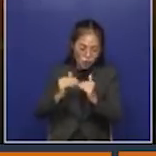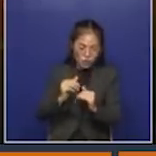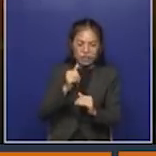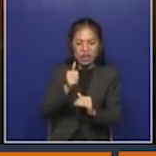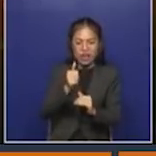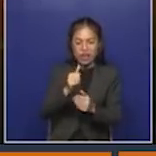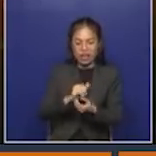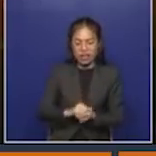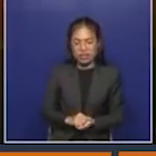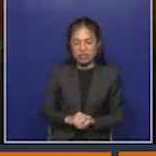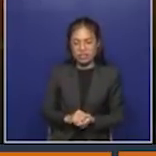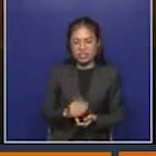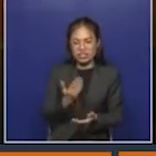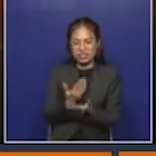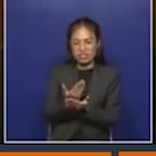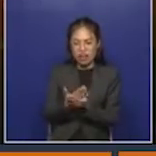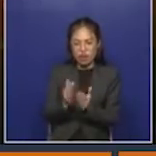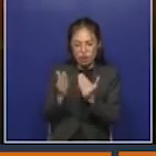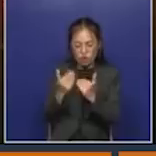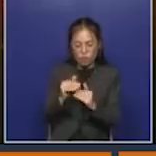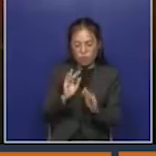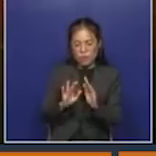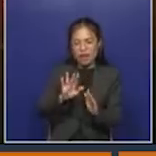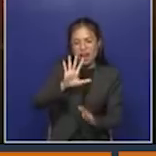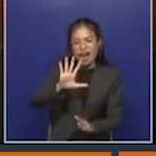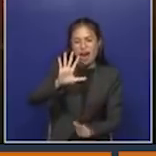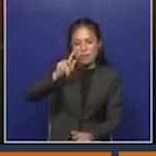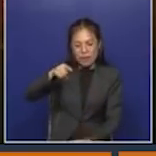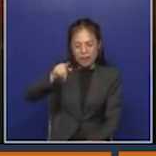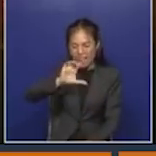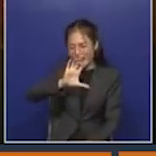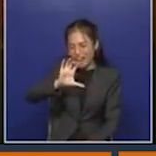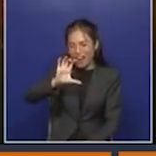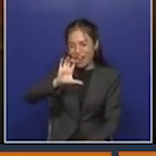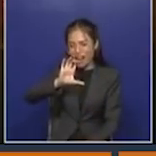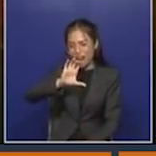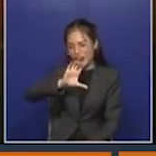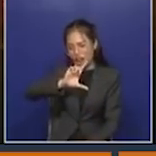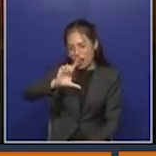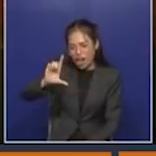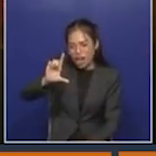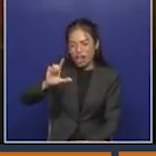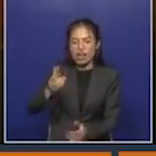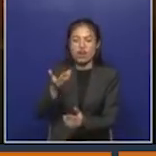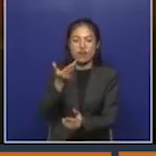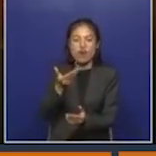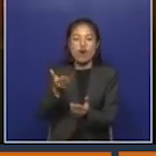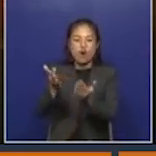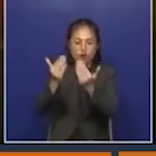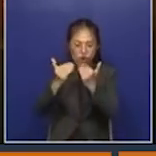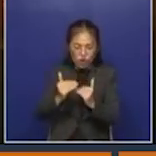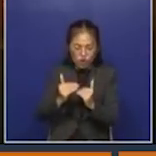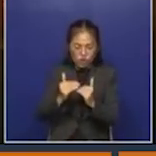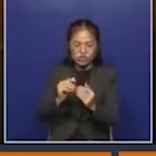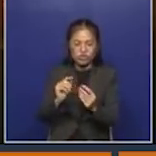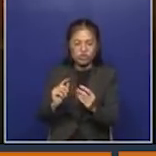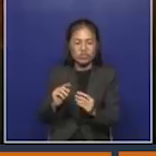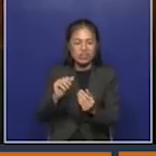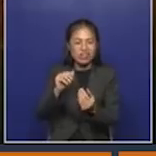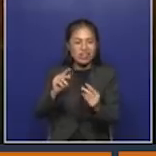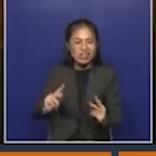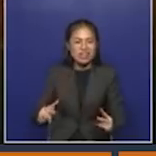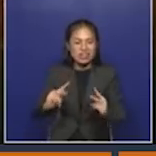เป็นจำนวนเงินมากทีเดียวถึงประมาณ 5พันล้านบาทนะคะจึงขอตัดลดงบประมาณของกระทรวงคมนาคมเหลือ